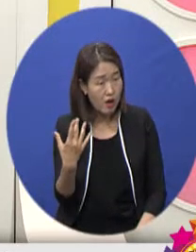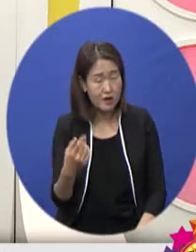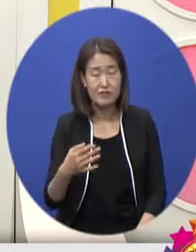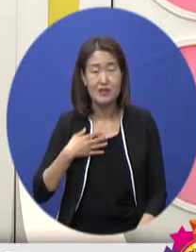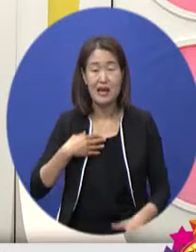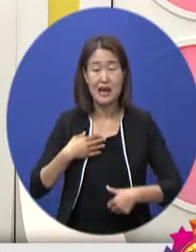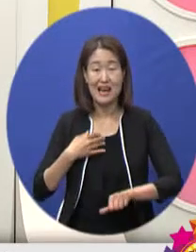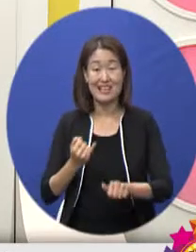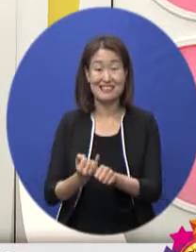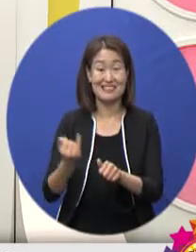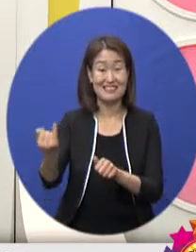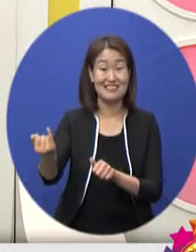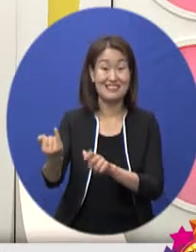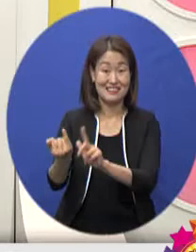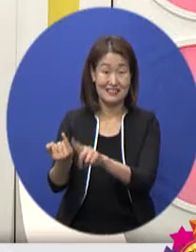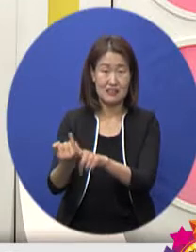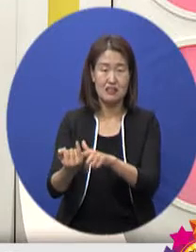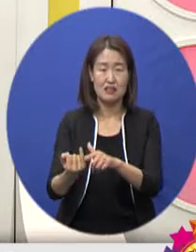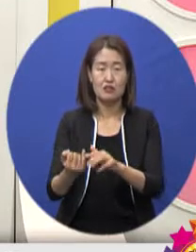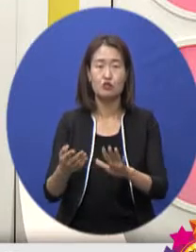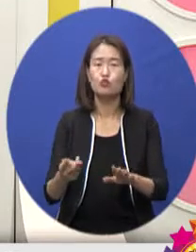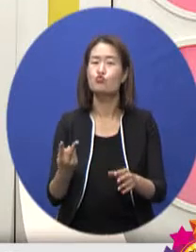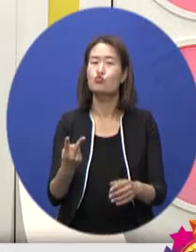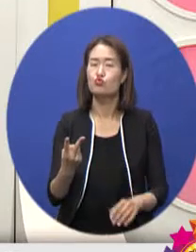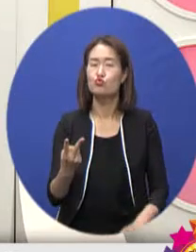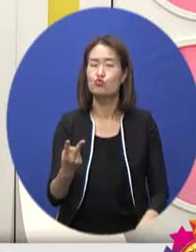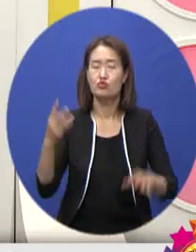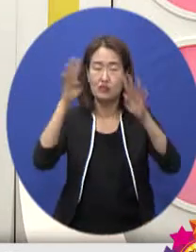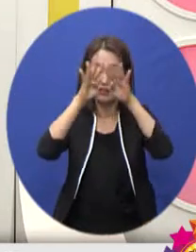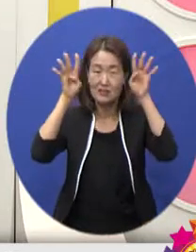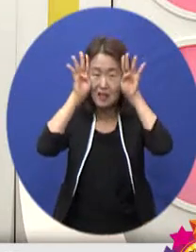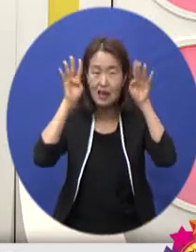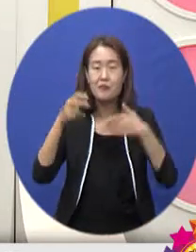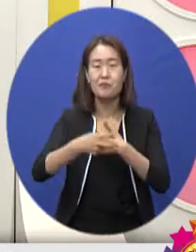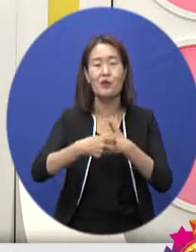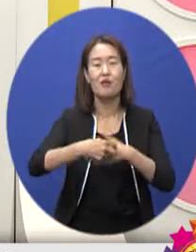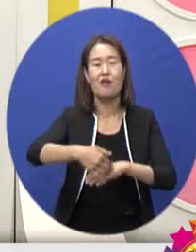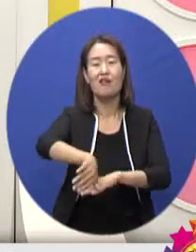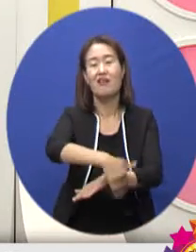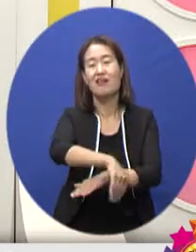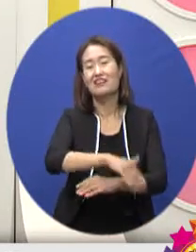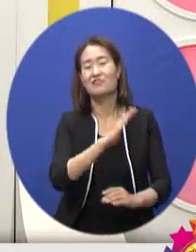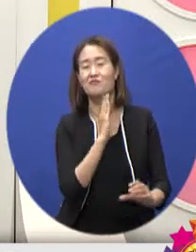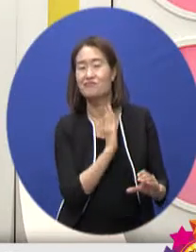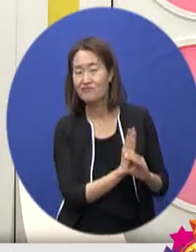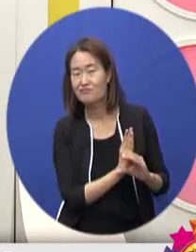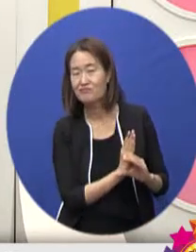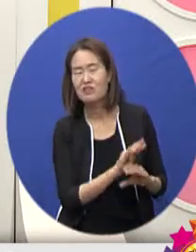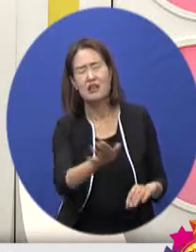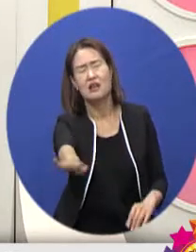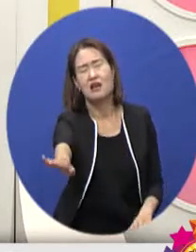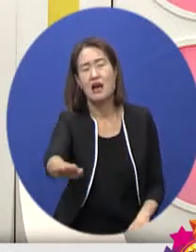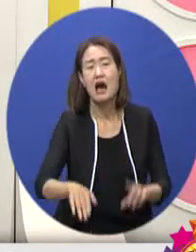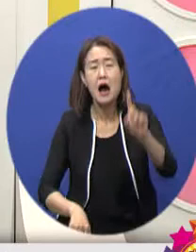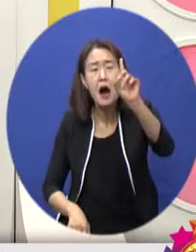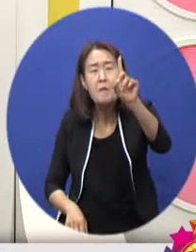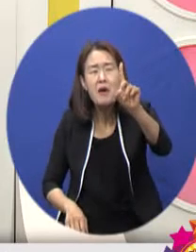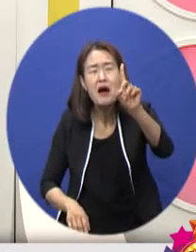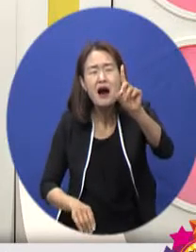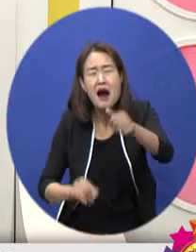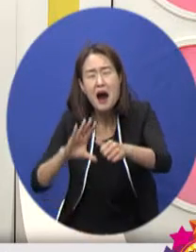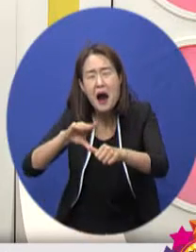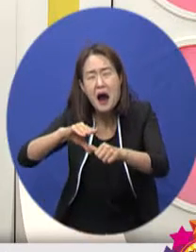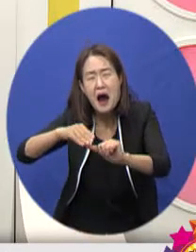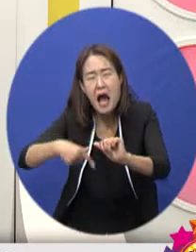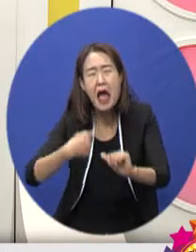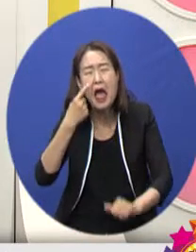며느리가 이제 아들 며느리가 병원에 있어요. 대학병원에. 네. 그래가지고 어머니 한번 찍어보자고